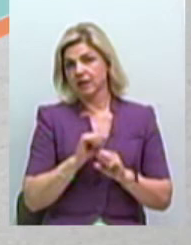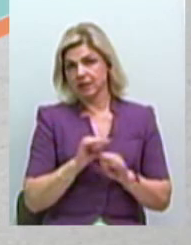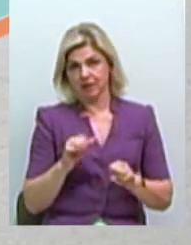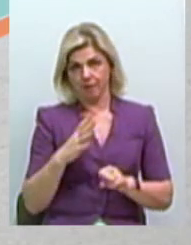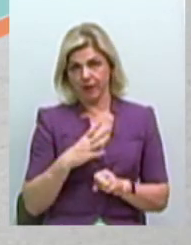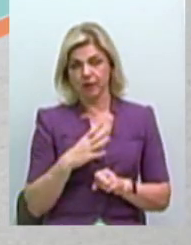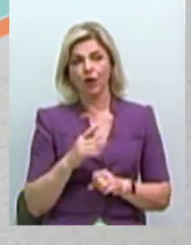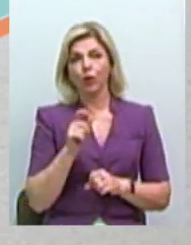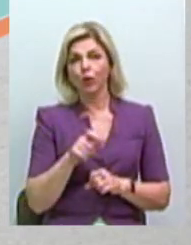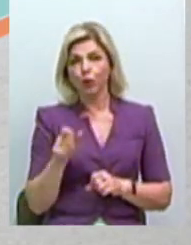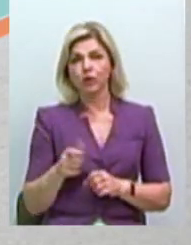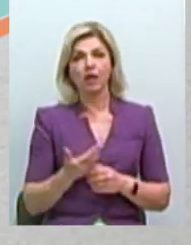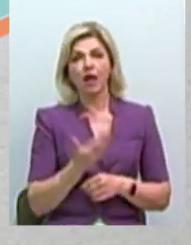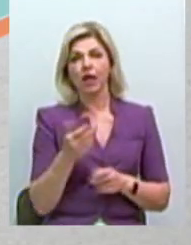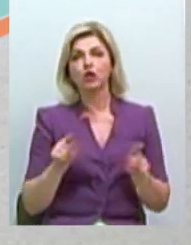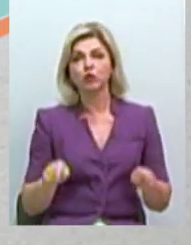які створювали